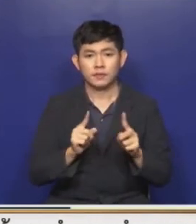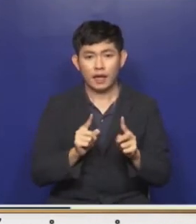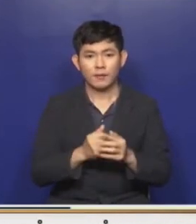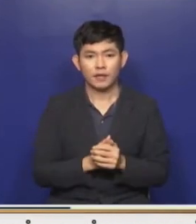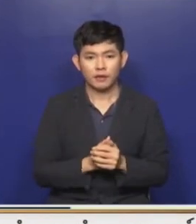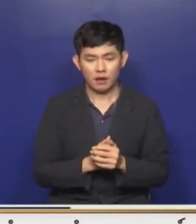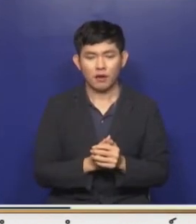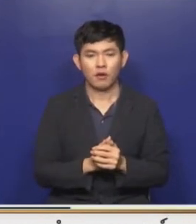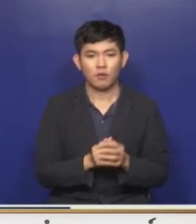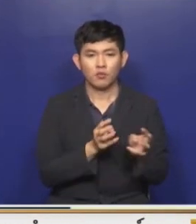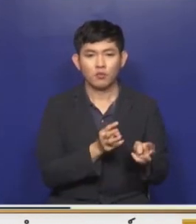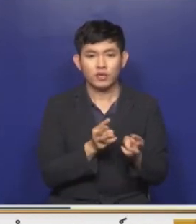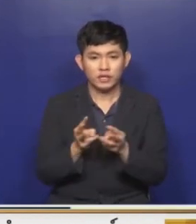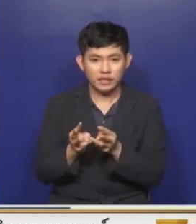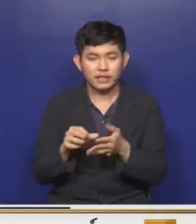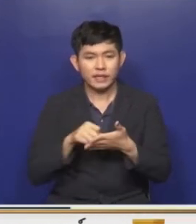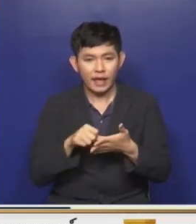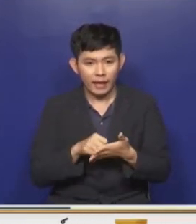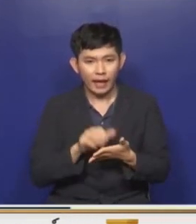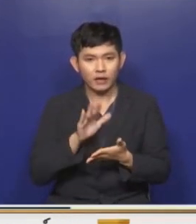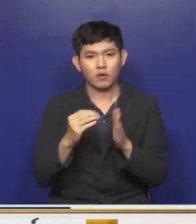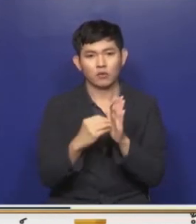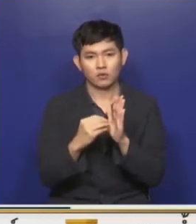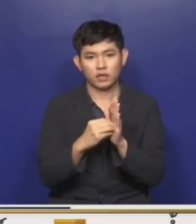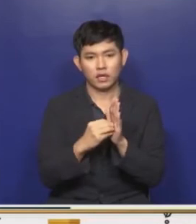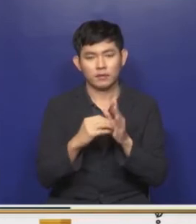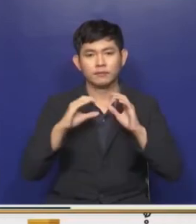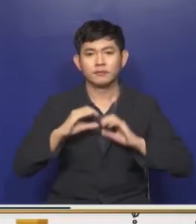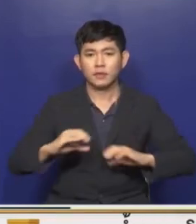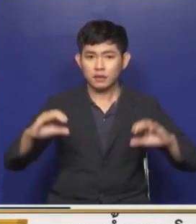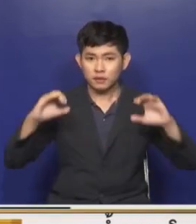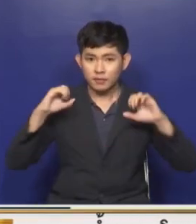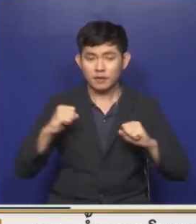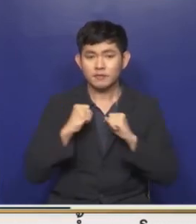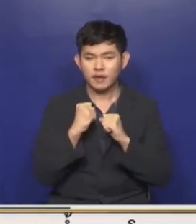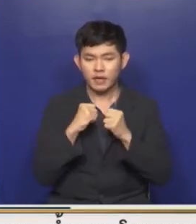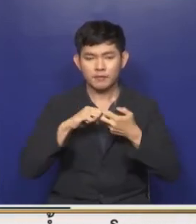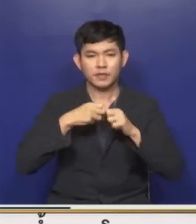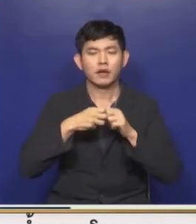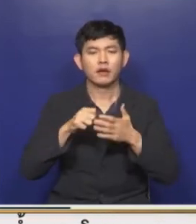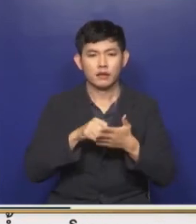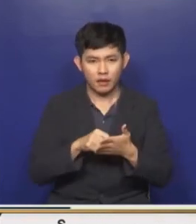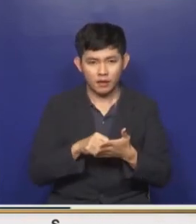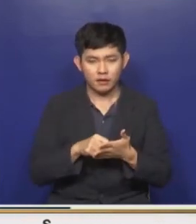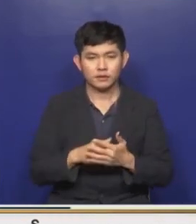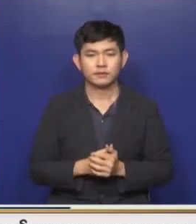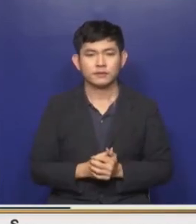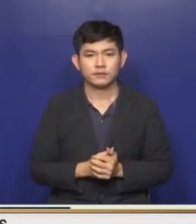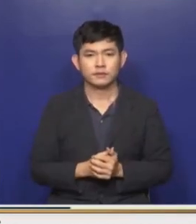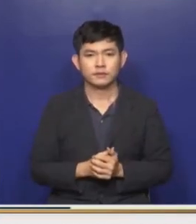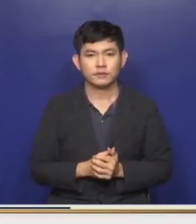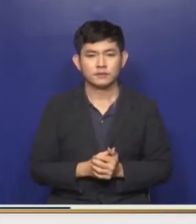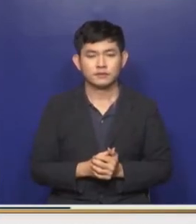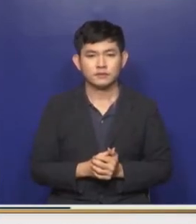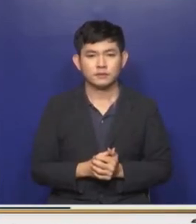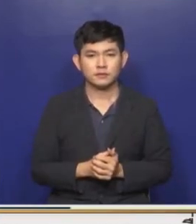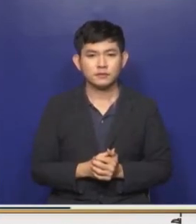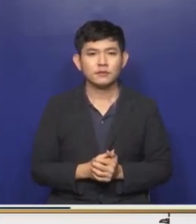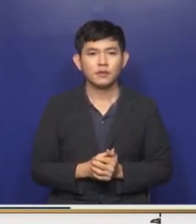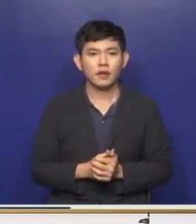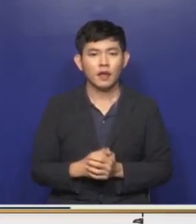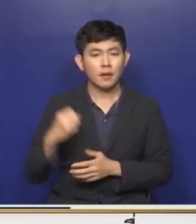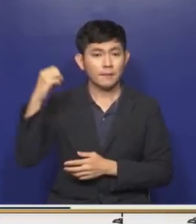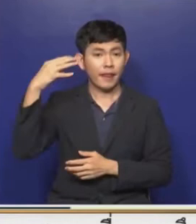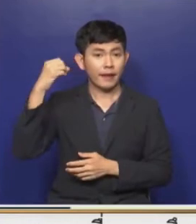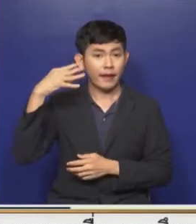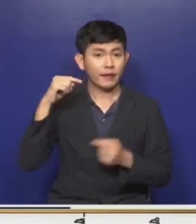หลายๆ มัตรการในกุงเทพมหาละครที่รัฐบาลได้พยยามทจะแ้ไขนอกจากนั้นในเรื่องพลังงาน